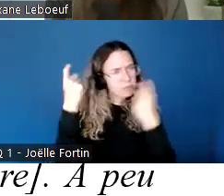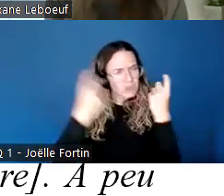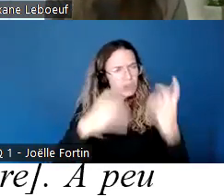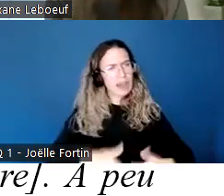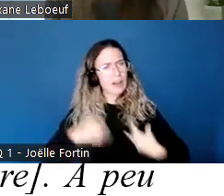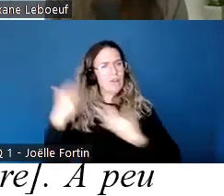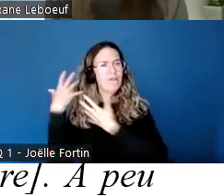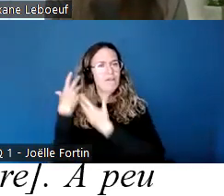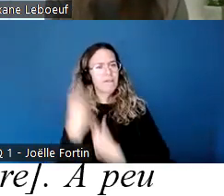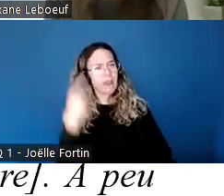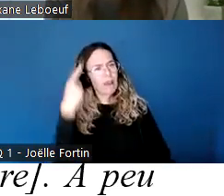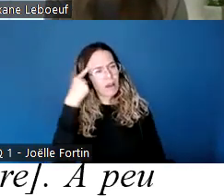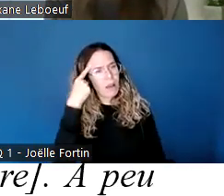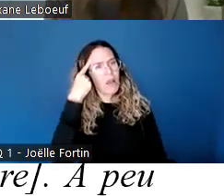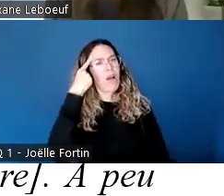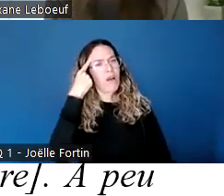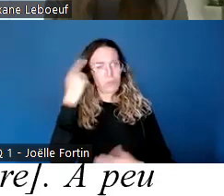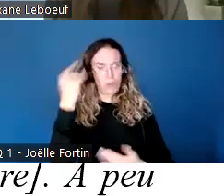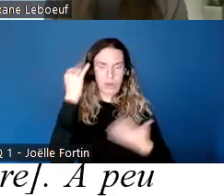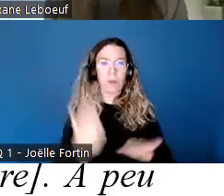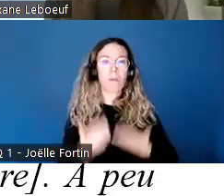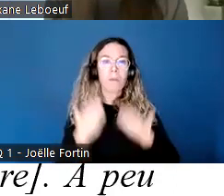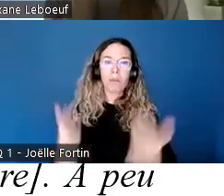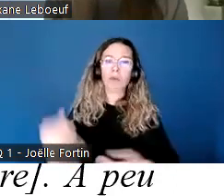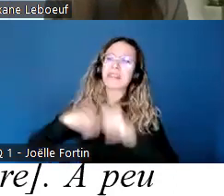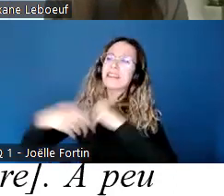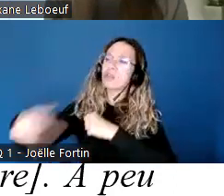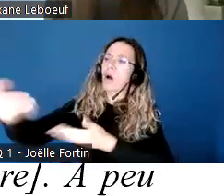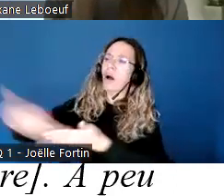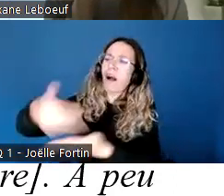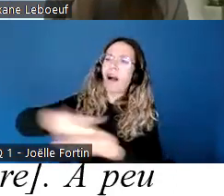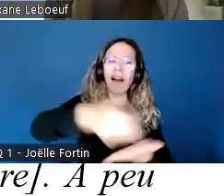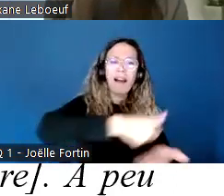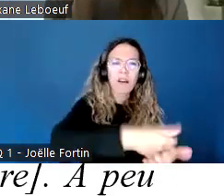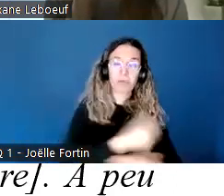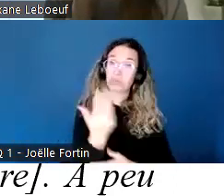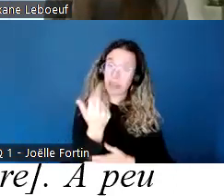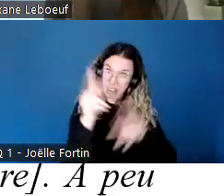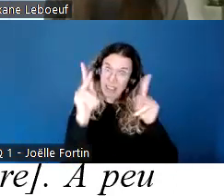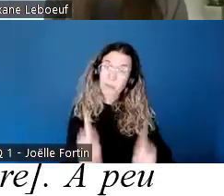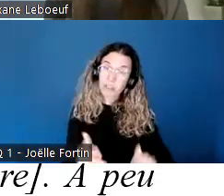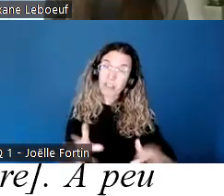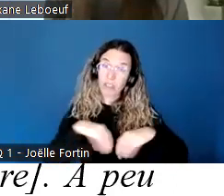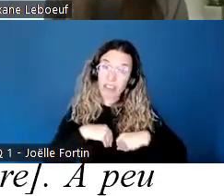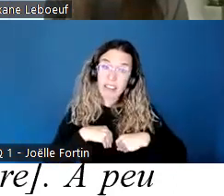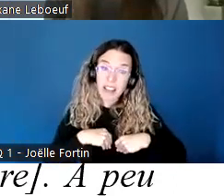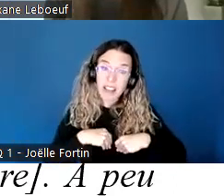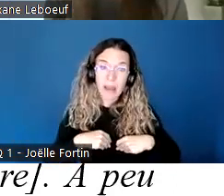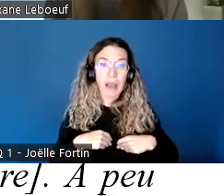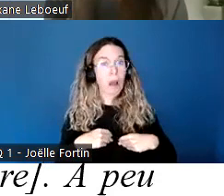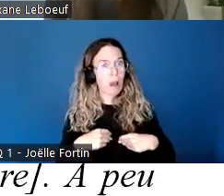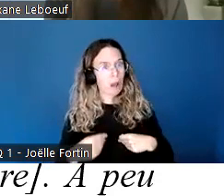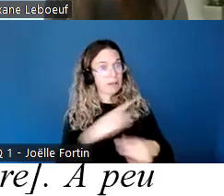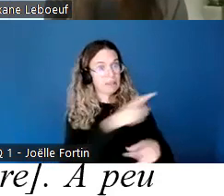de leur vie. J'ai lancé un appel afin que les gens me racontent leur histoire. À peu près 13 personnes ont répondu. J'ai eu beaucoup de support